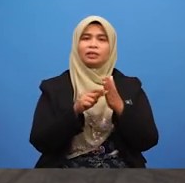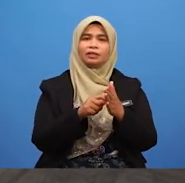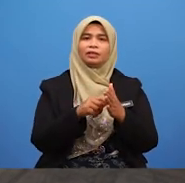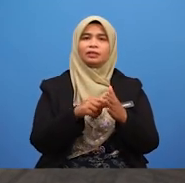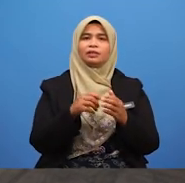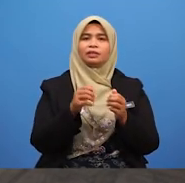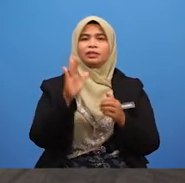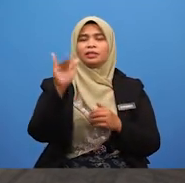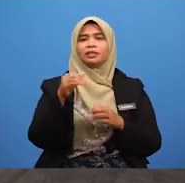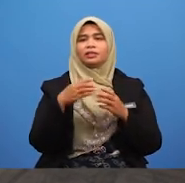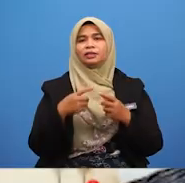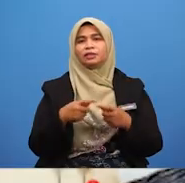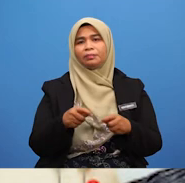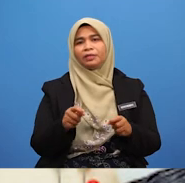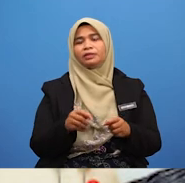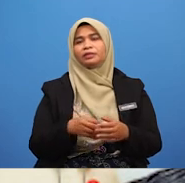cepat.